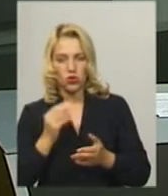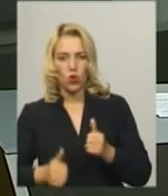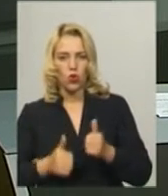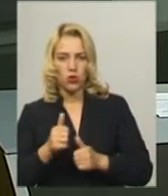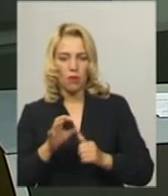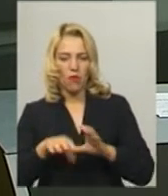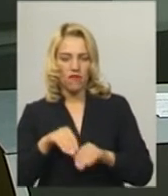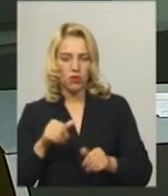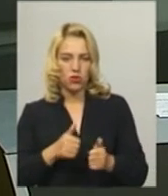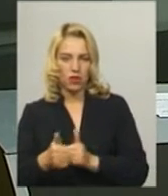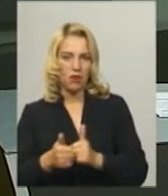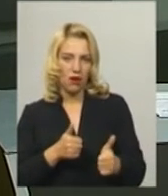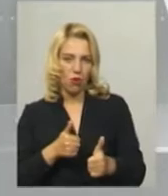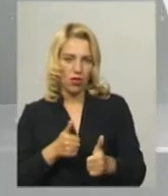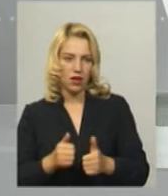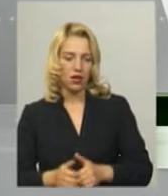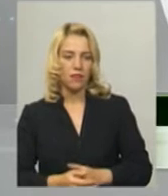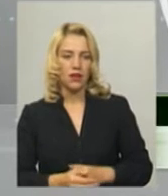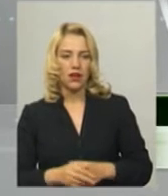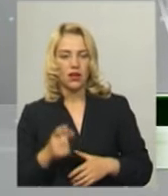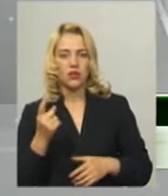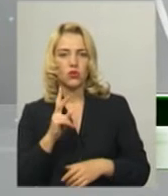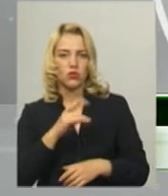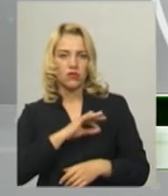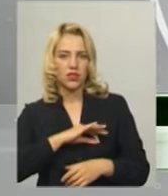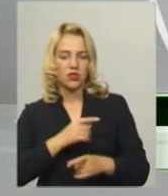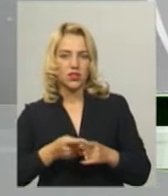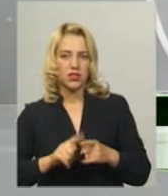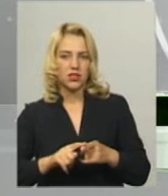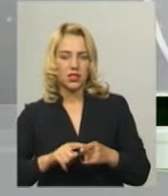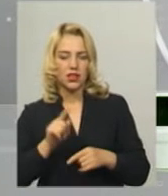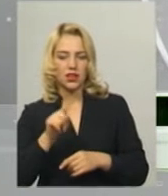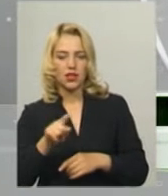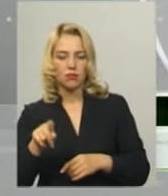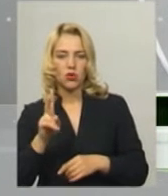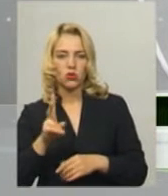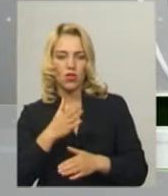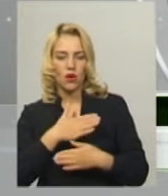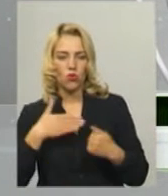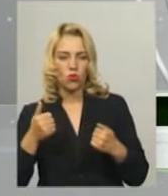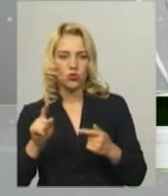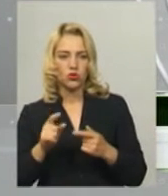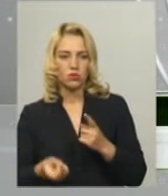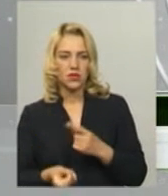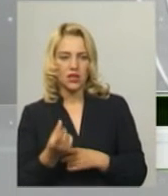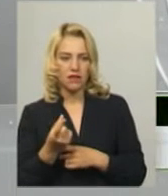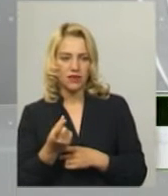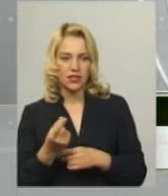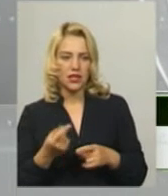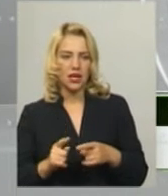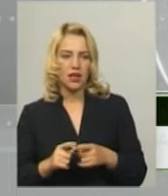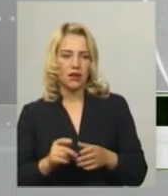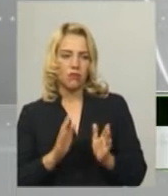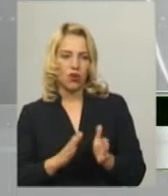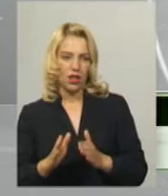виборчих перегонах. Єдине, кому це вигідно, це тим, хто не хоче, щоб з'явився порядний